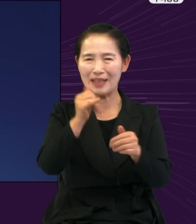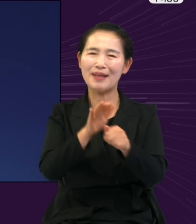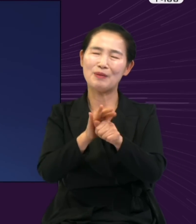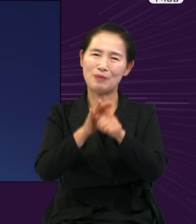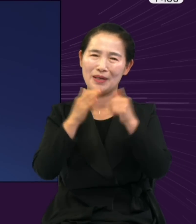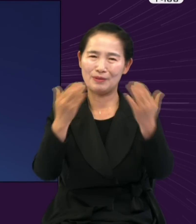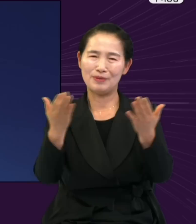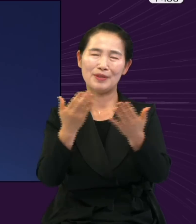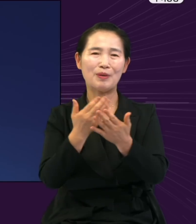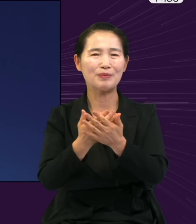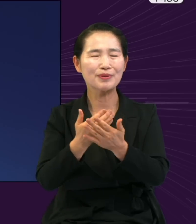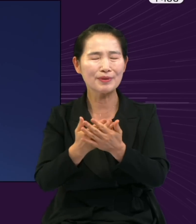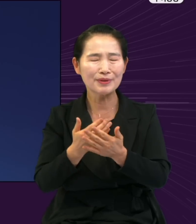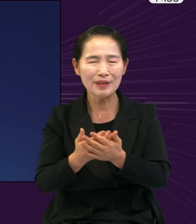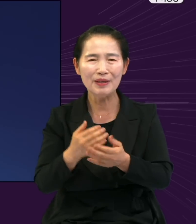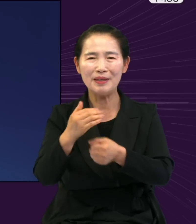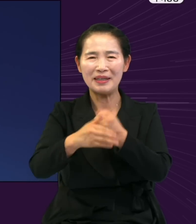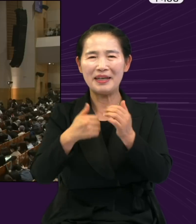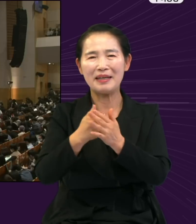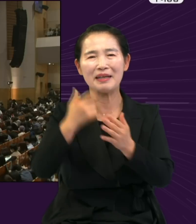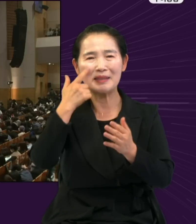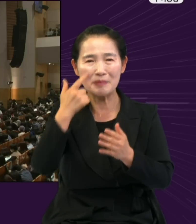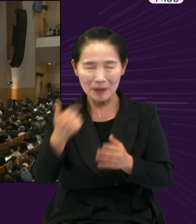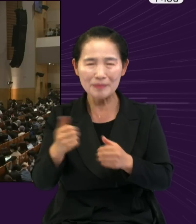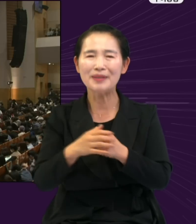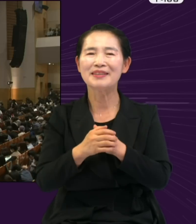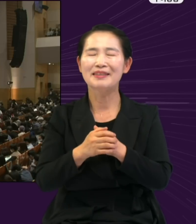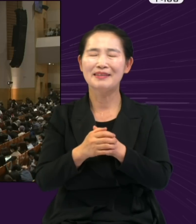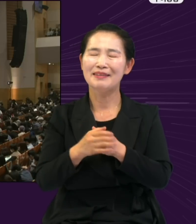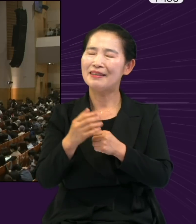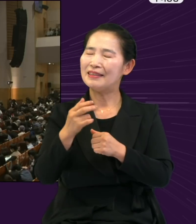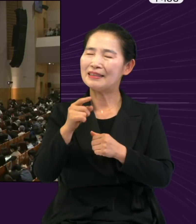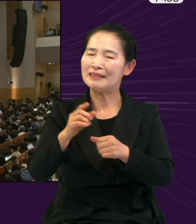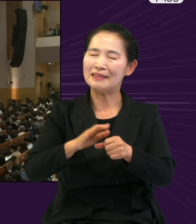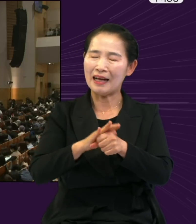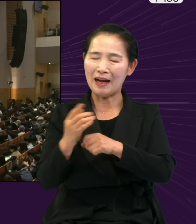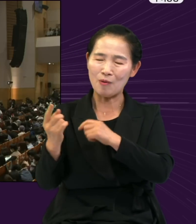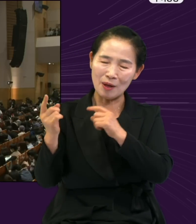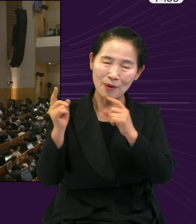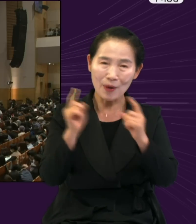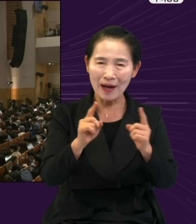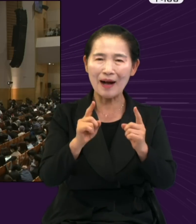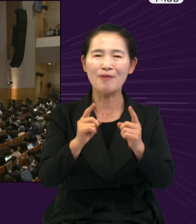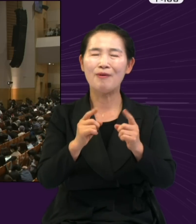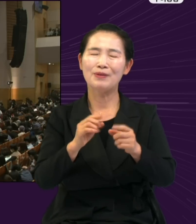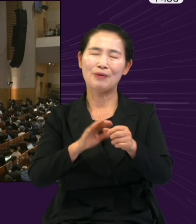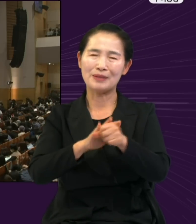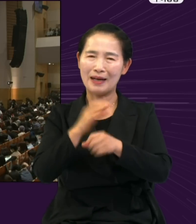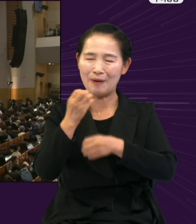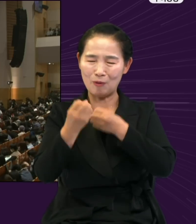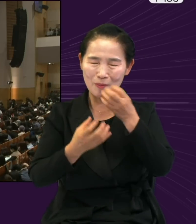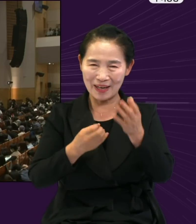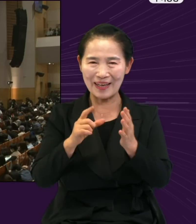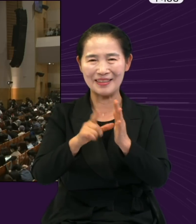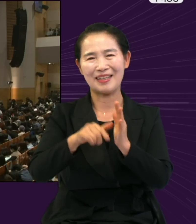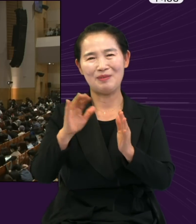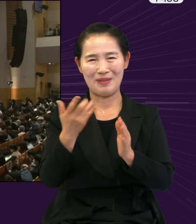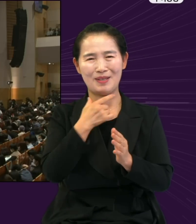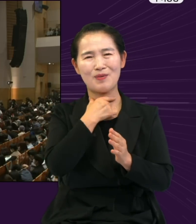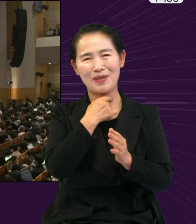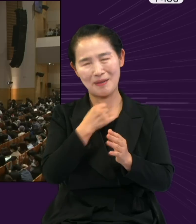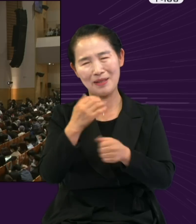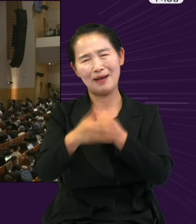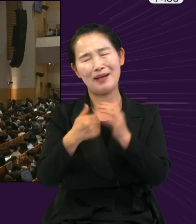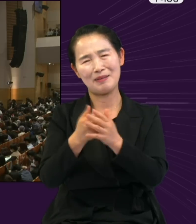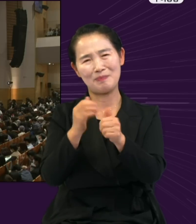나를 사랑하시는 주님의 거룩하신 은혜 앞에 그 사랑을 회복하고 고백하는 시간이 되기를 진심으로 원합니다. 하나님 도와주십시오.